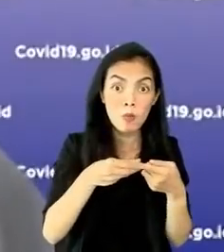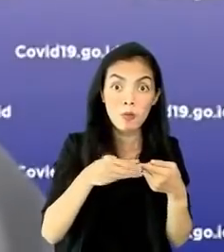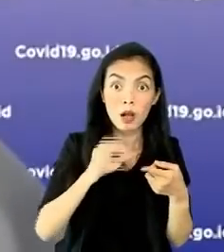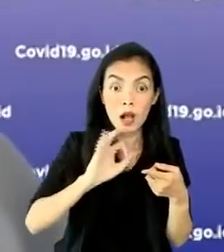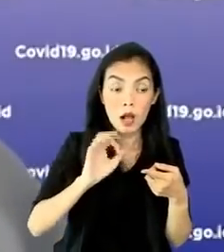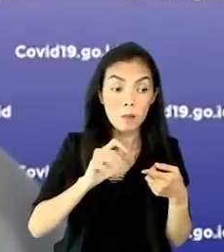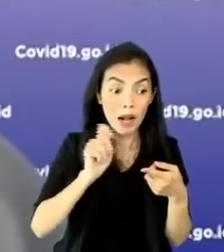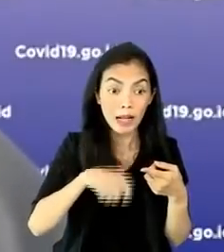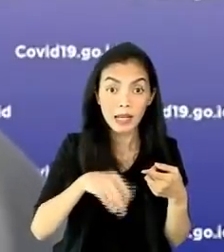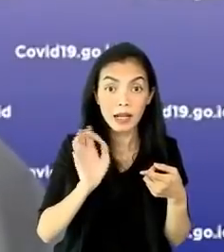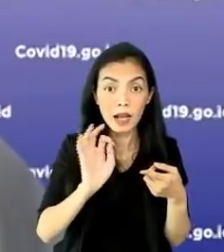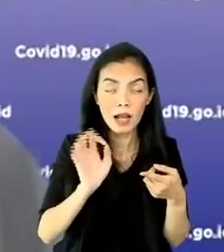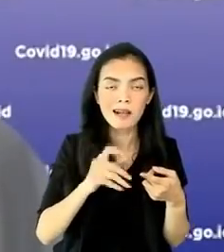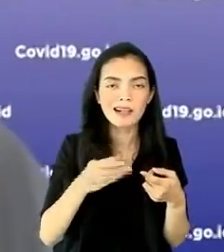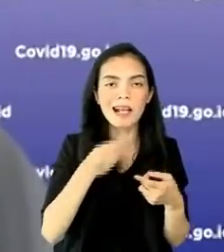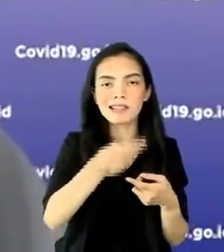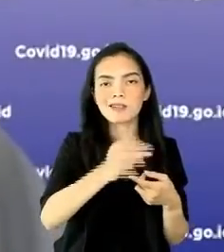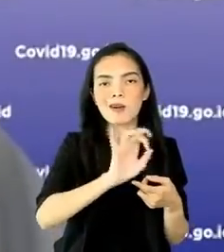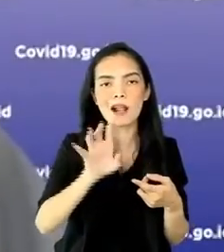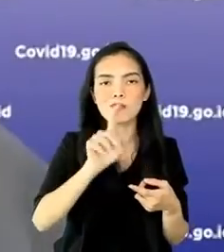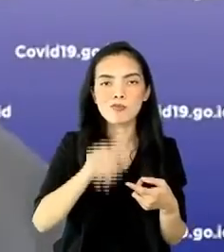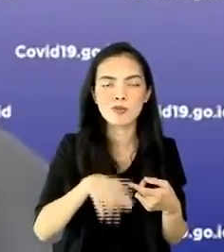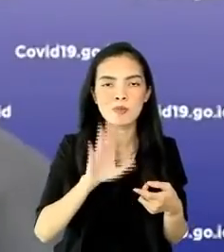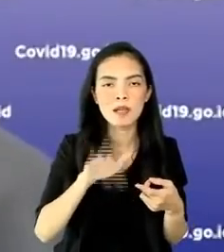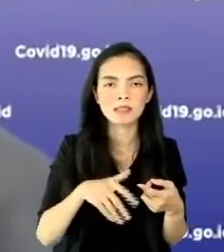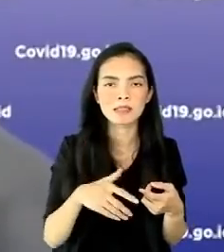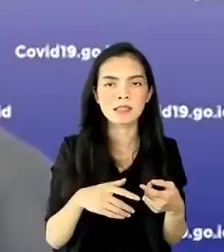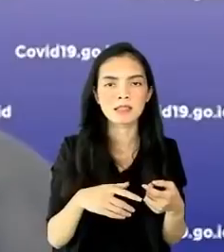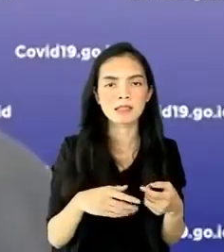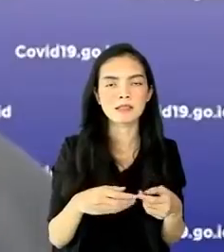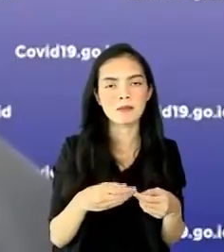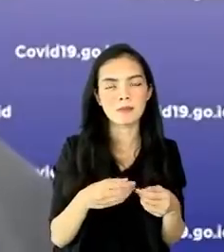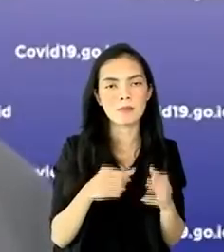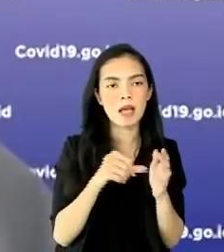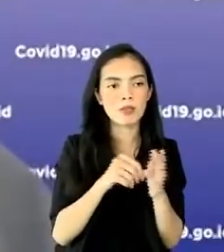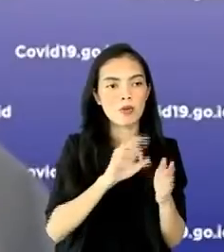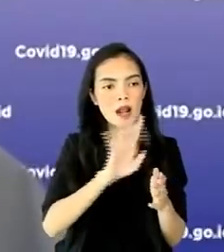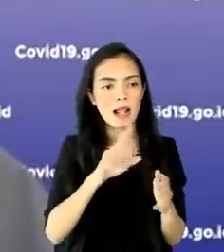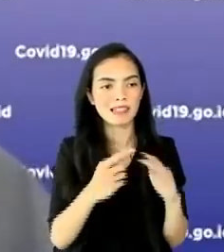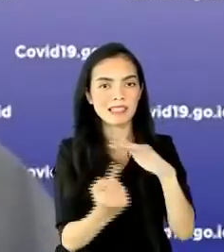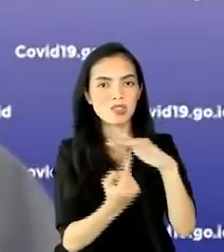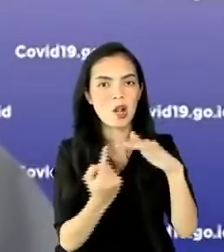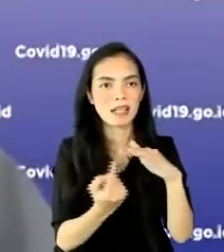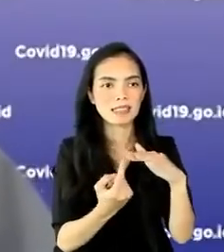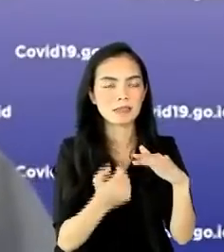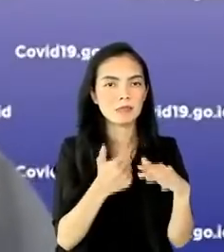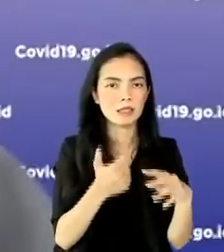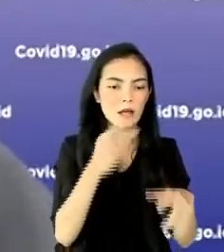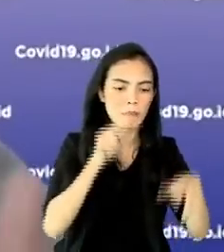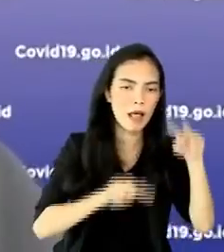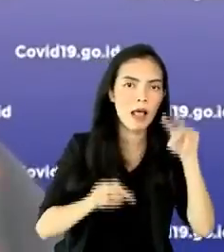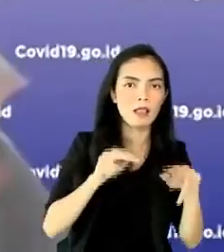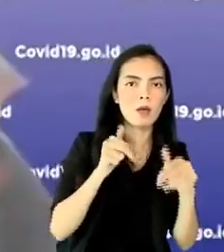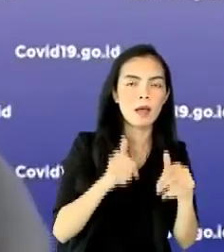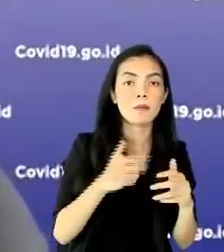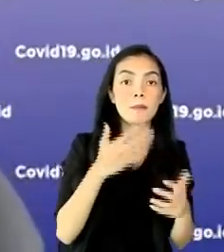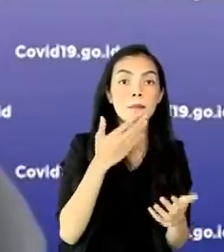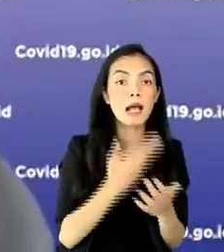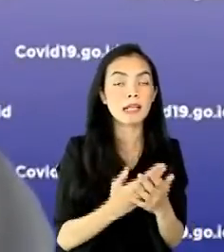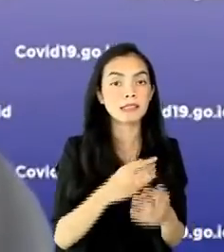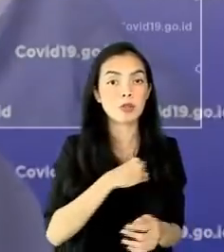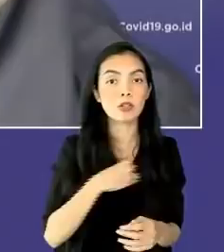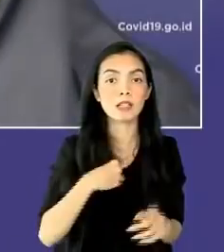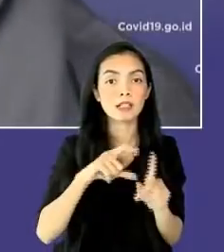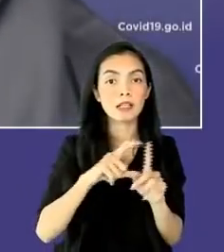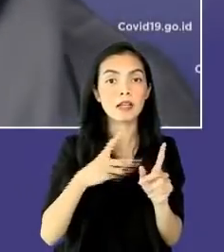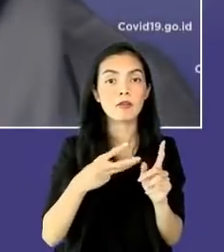orang lain yang barangkali membutuhkan. Kita bisa sedekah oximeter loh, supaya di isoman itu lebih terpantau dengan baik. Dr. Dewi, terima kasih